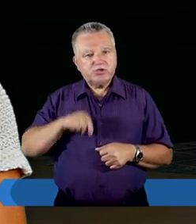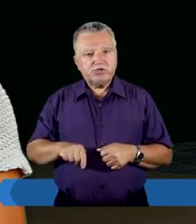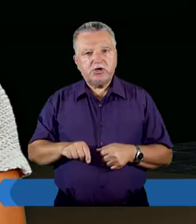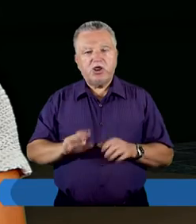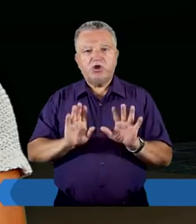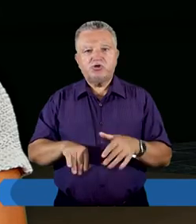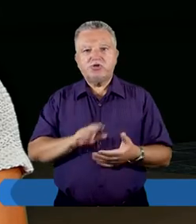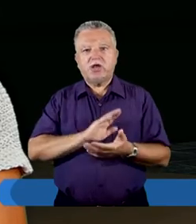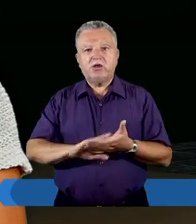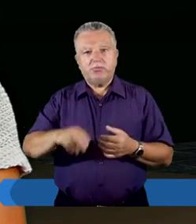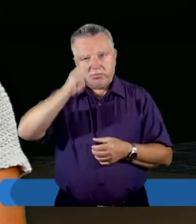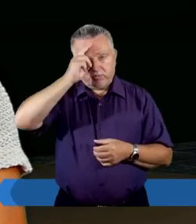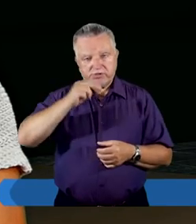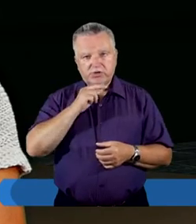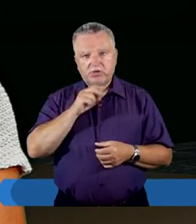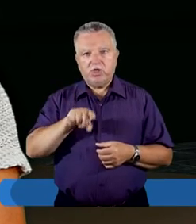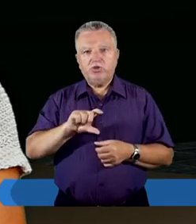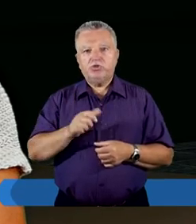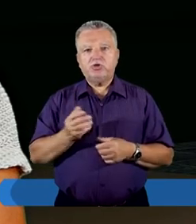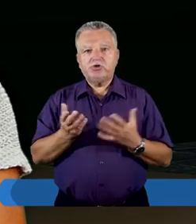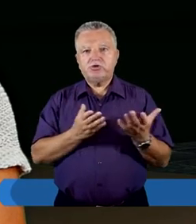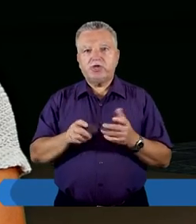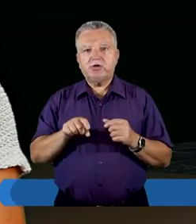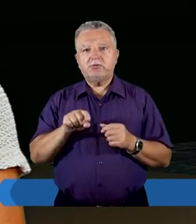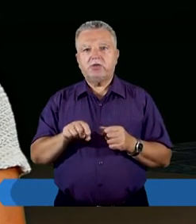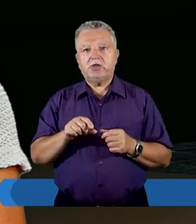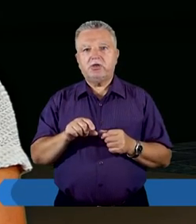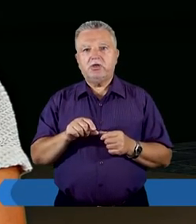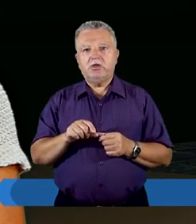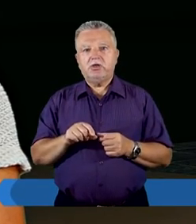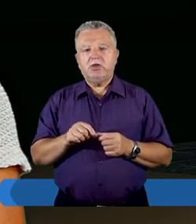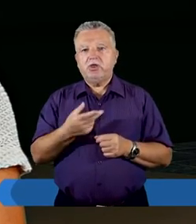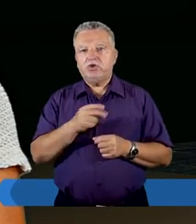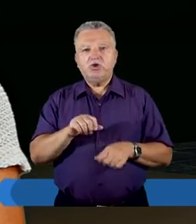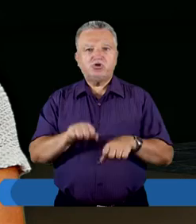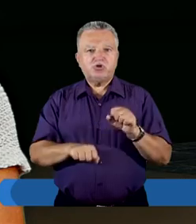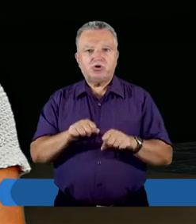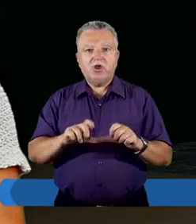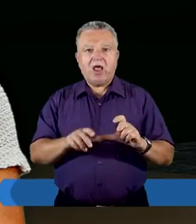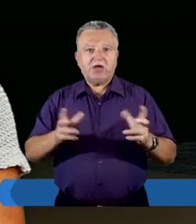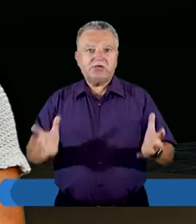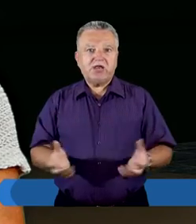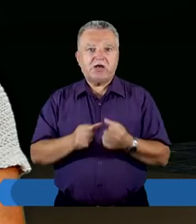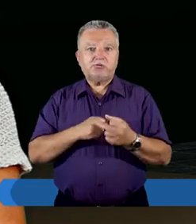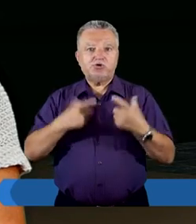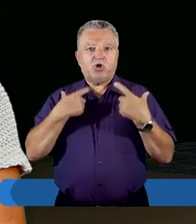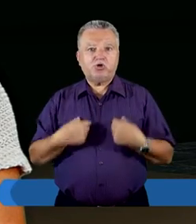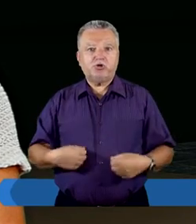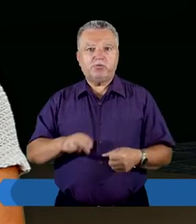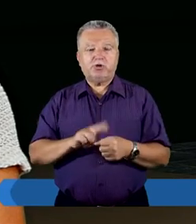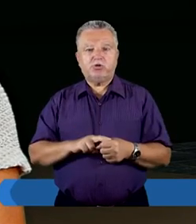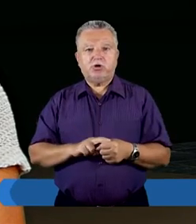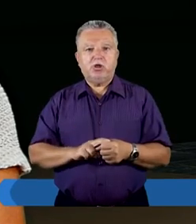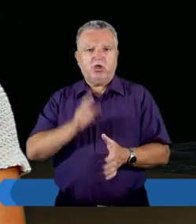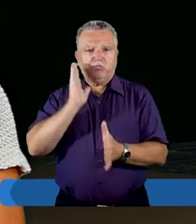bez ojca. I właśnie to, co teraz czytaliśmy, nie sądźmy. Jednak znalazły się takie osoby, które